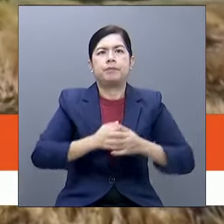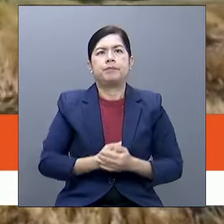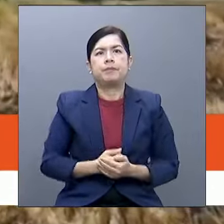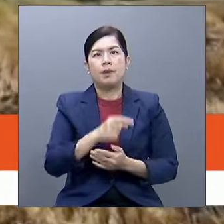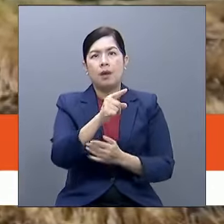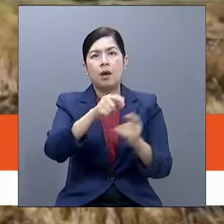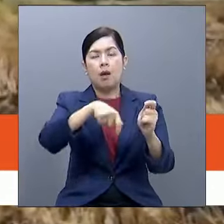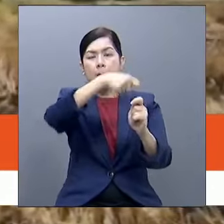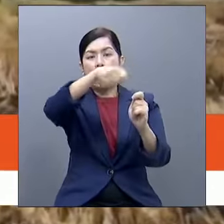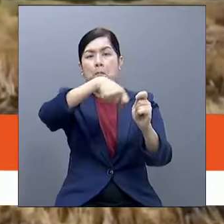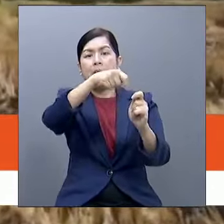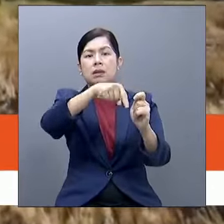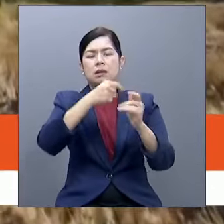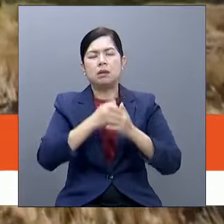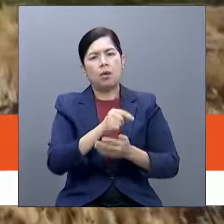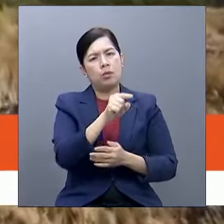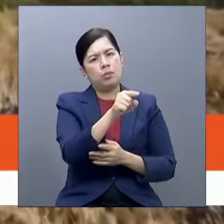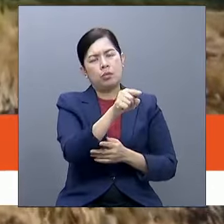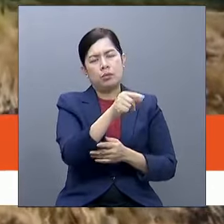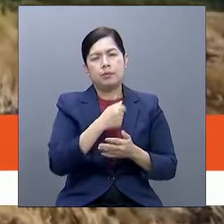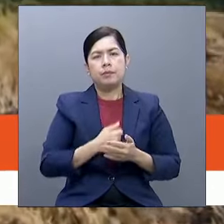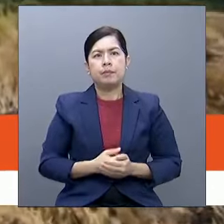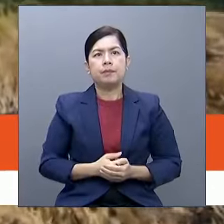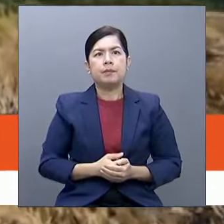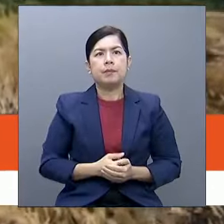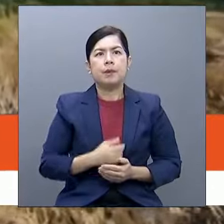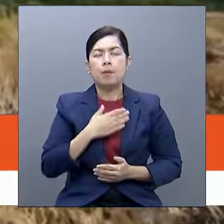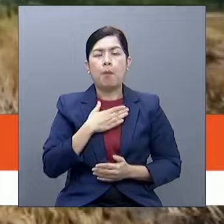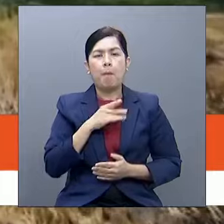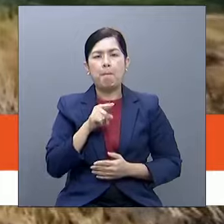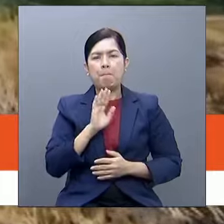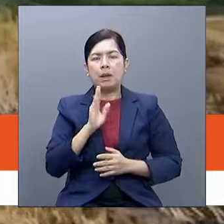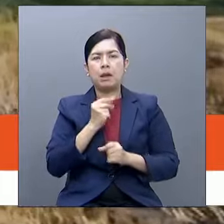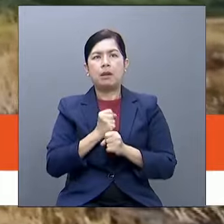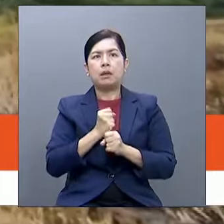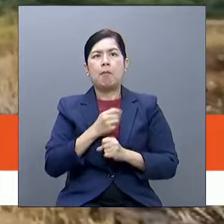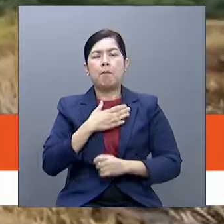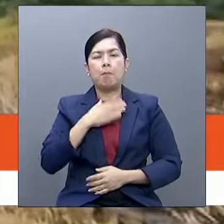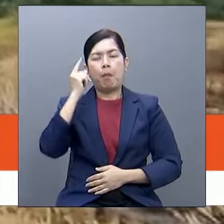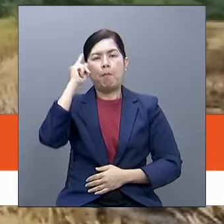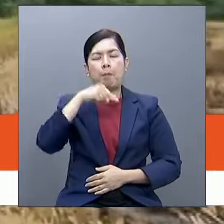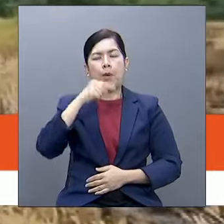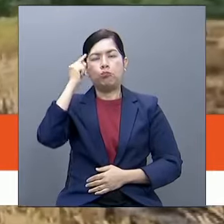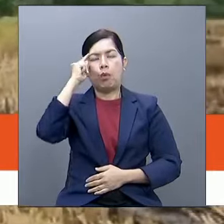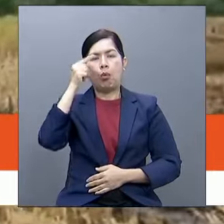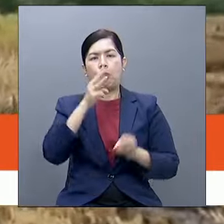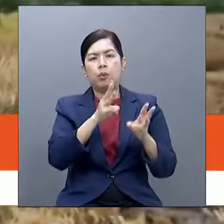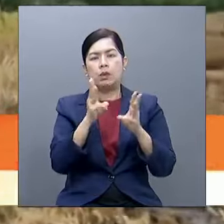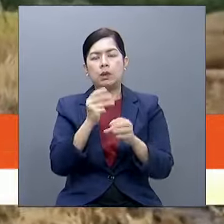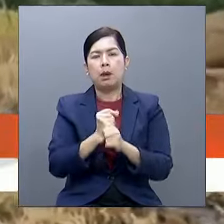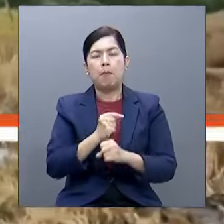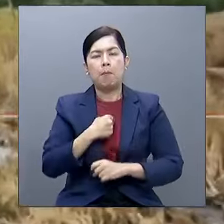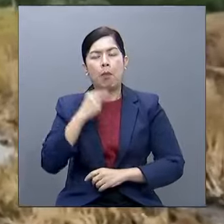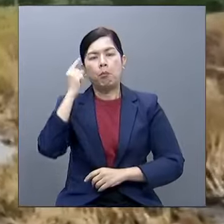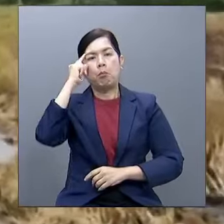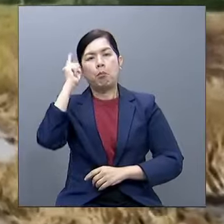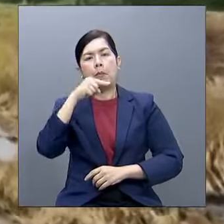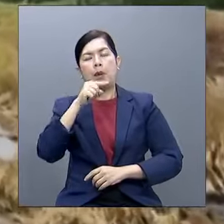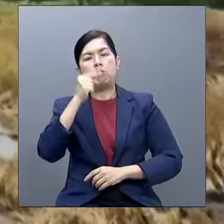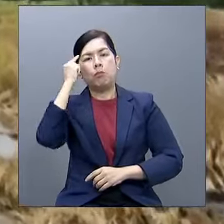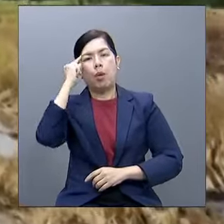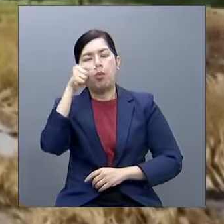าไม่ใช่ว่าผมมาทำหรอกนี่ผมไม่มีความรู้ในเรื่องมุนีหรอกเน